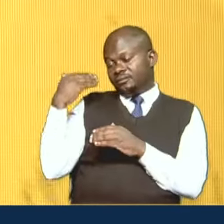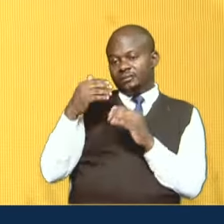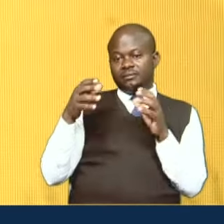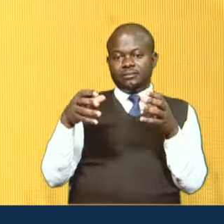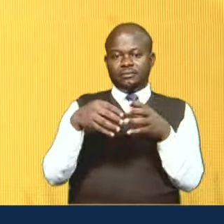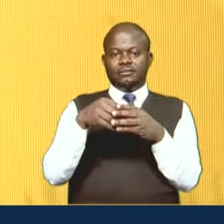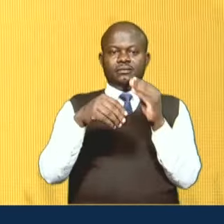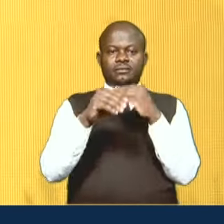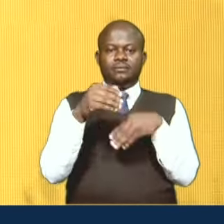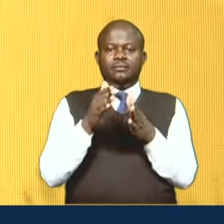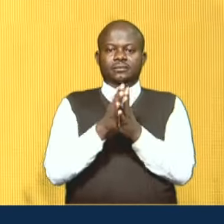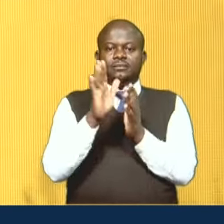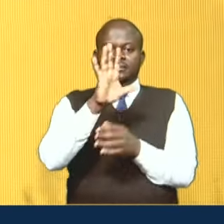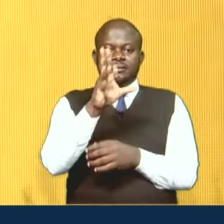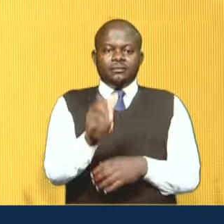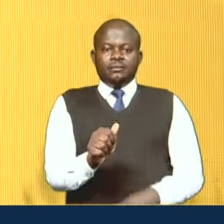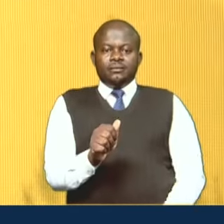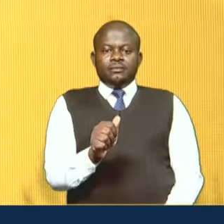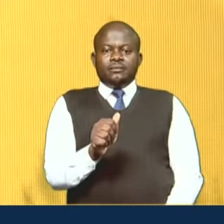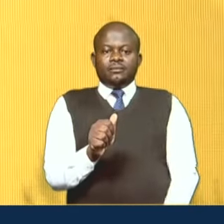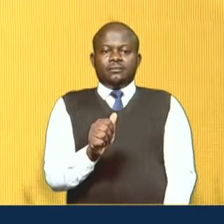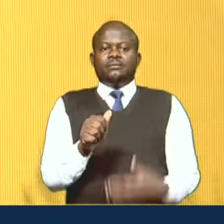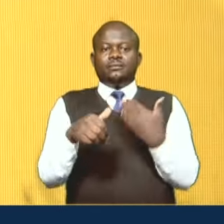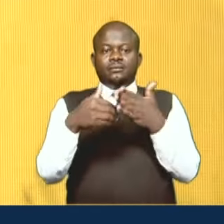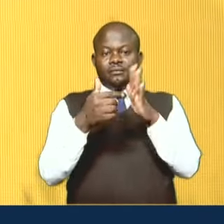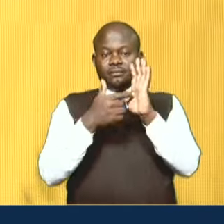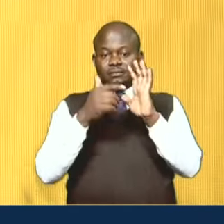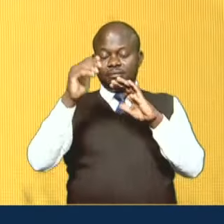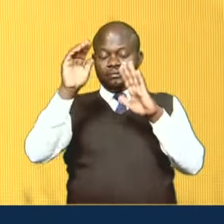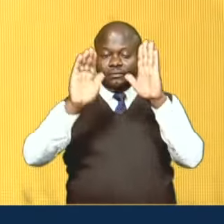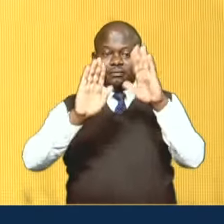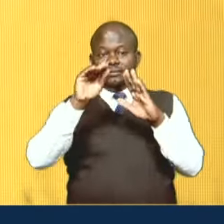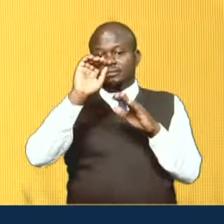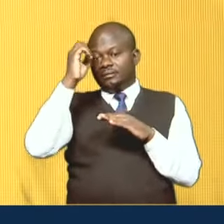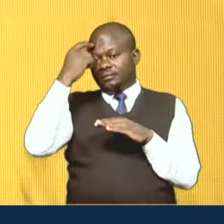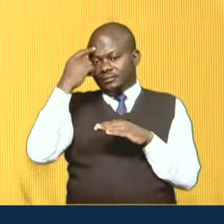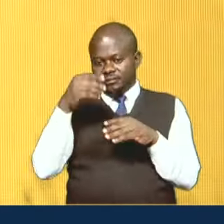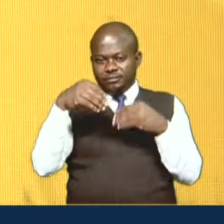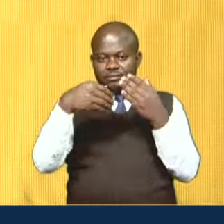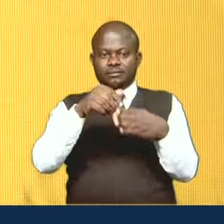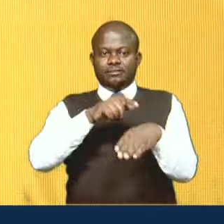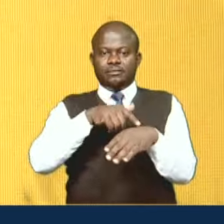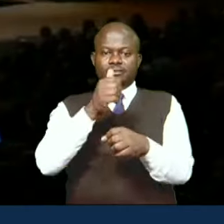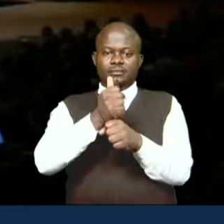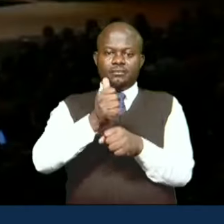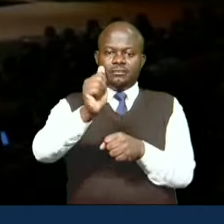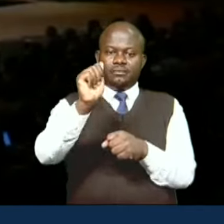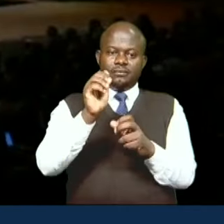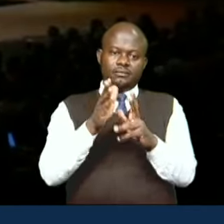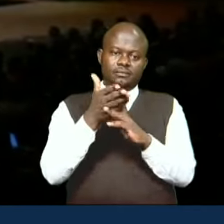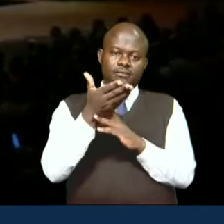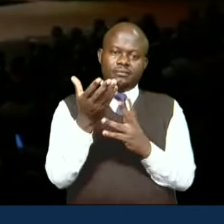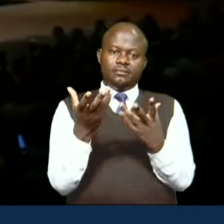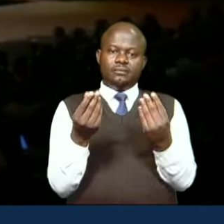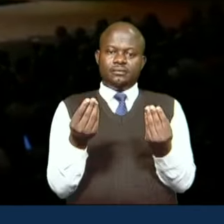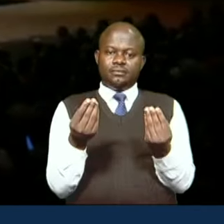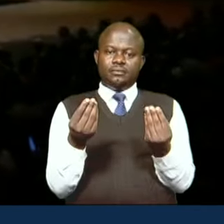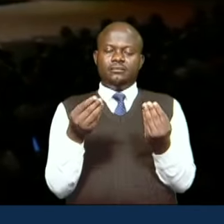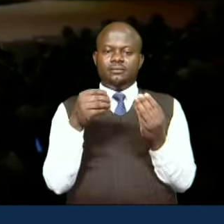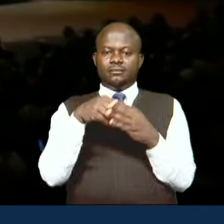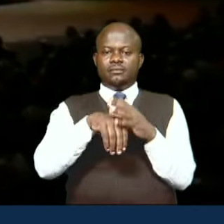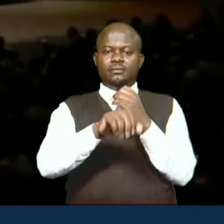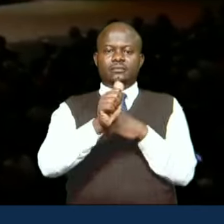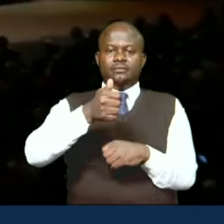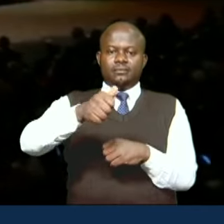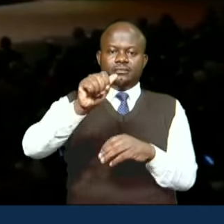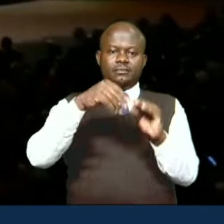rusange nyafurika Biashara Forum, yagaragaje uruhare rwa za leta mu guha umwanya abikorera binyuze mu kuborohereza mu bikorwa byabo